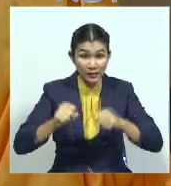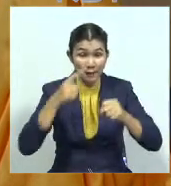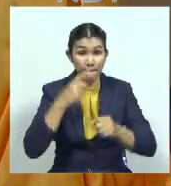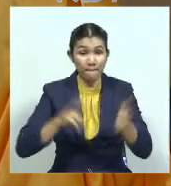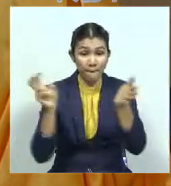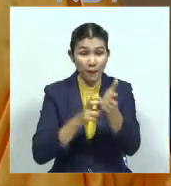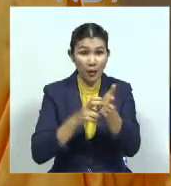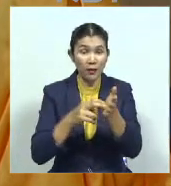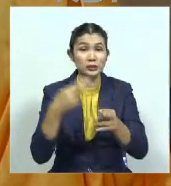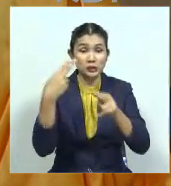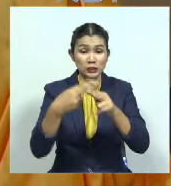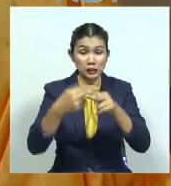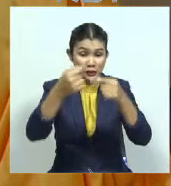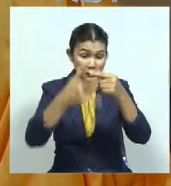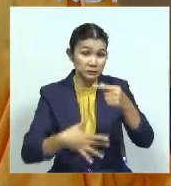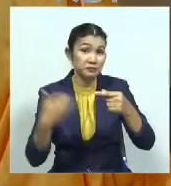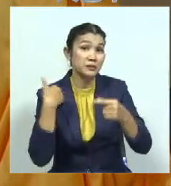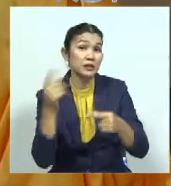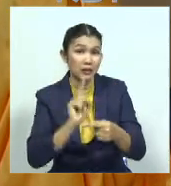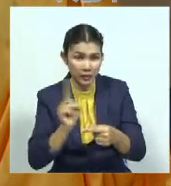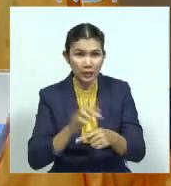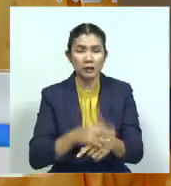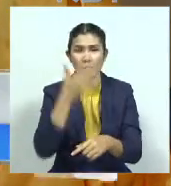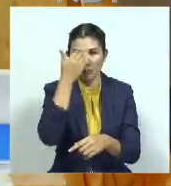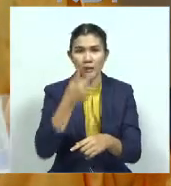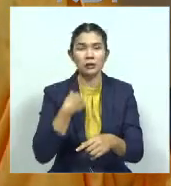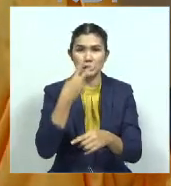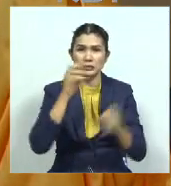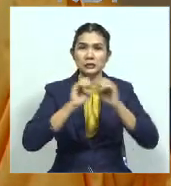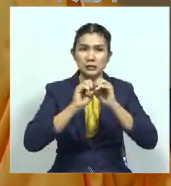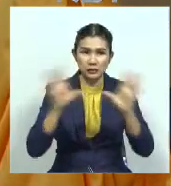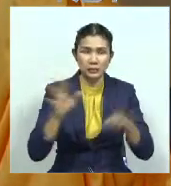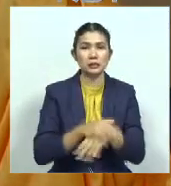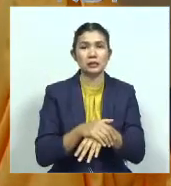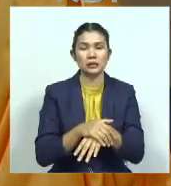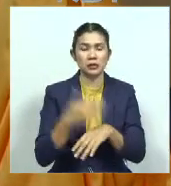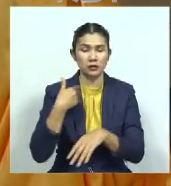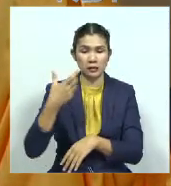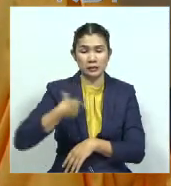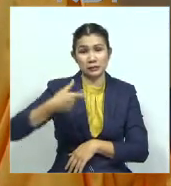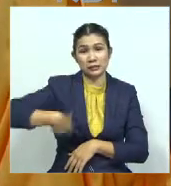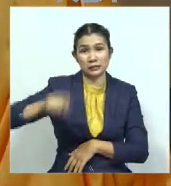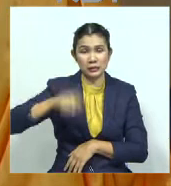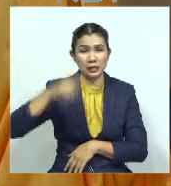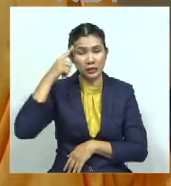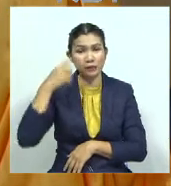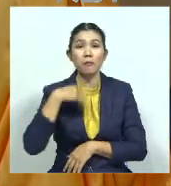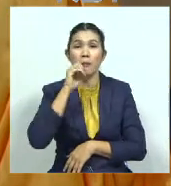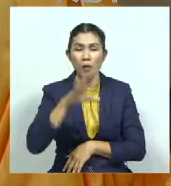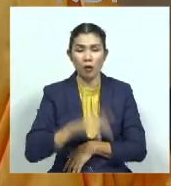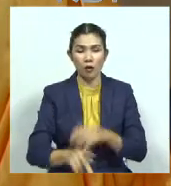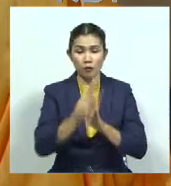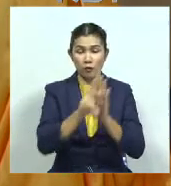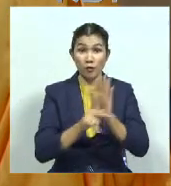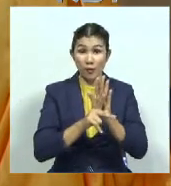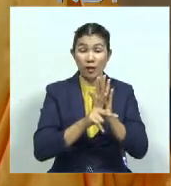สแบบบัญชีรายชื่อหรือไม่นะคะหลังจากที่มีความชัดเจนจากที่ศาลรัฐธรรมนูญมีมติออกมาว่ากฎหมายลูกว่าด้วย